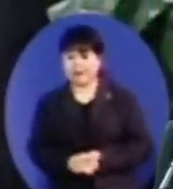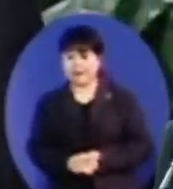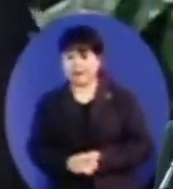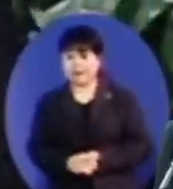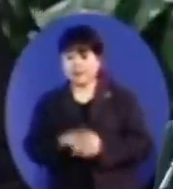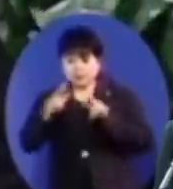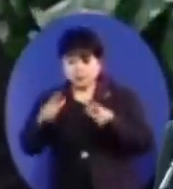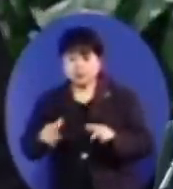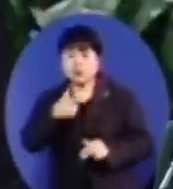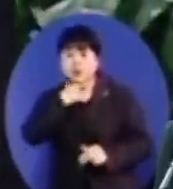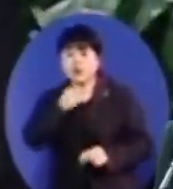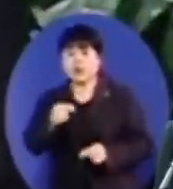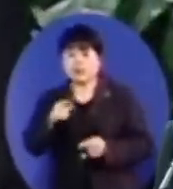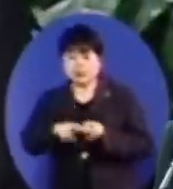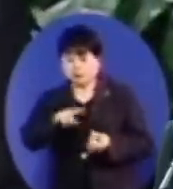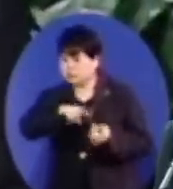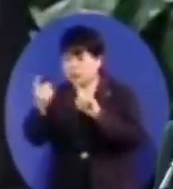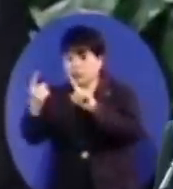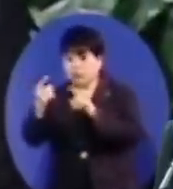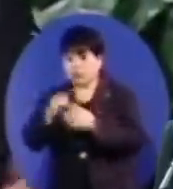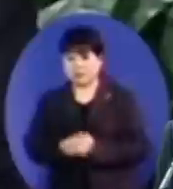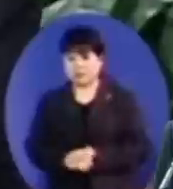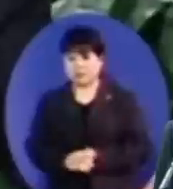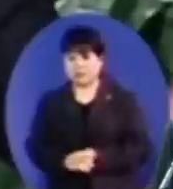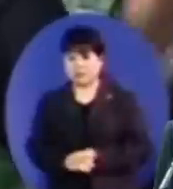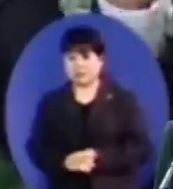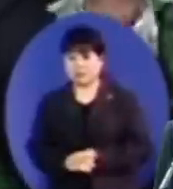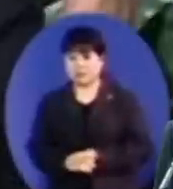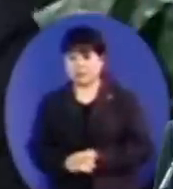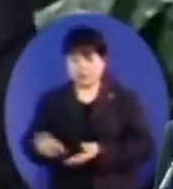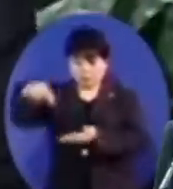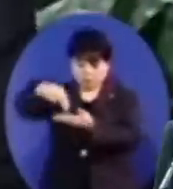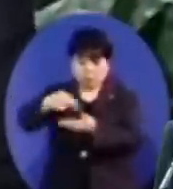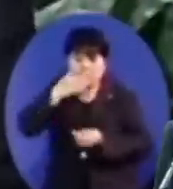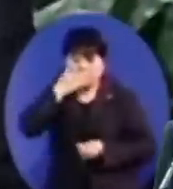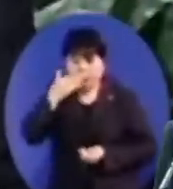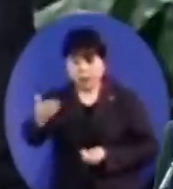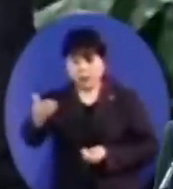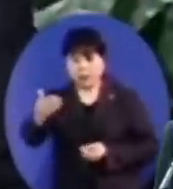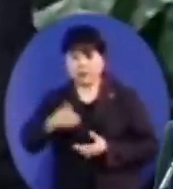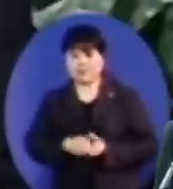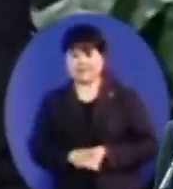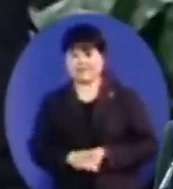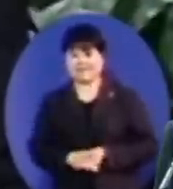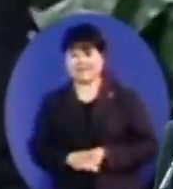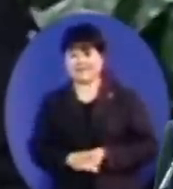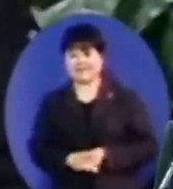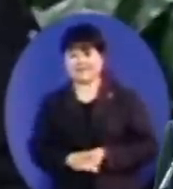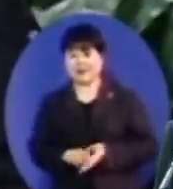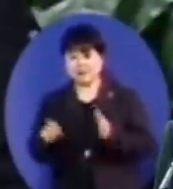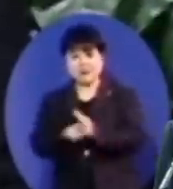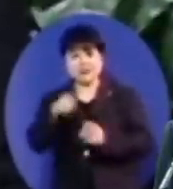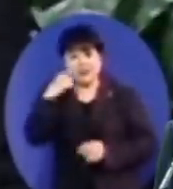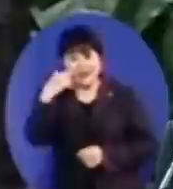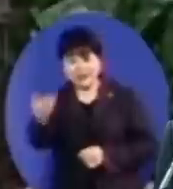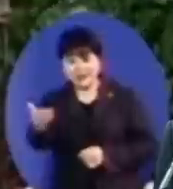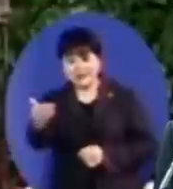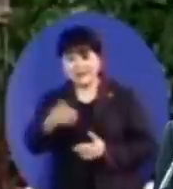지금 내가 원하는 사람 살리고 원하는 사람 일으킬 수가 있다. 너 이것을 믿느냐?